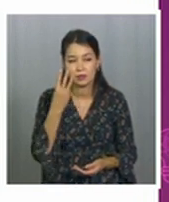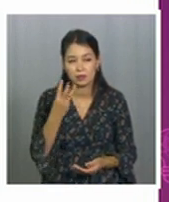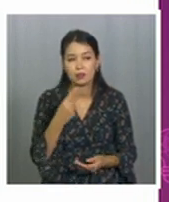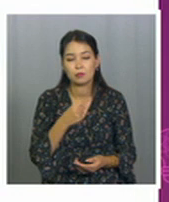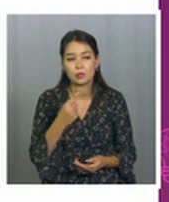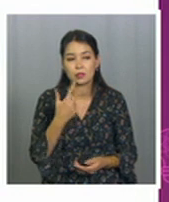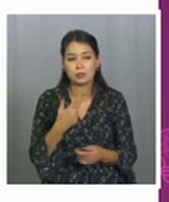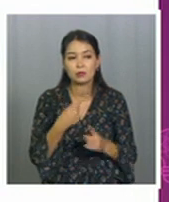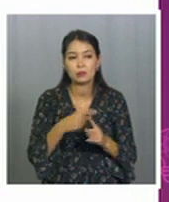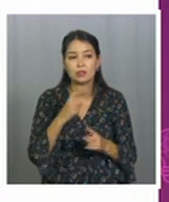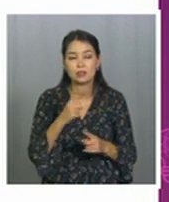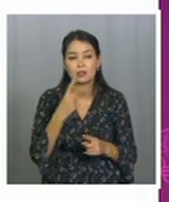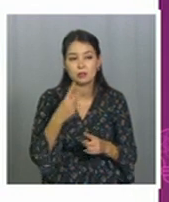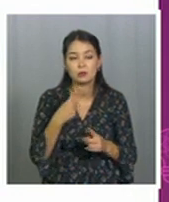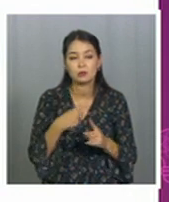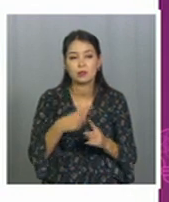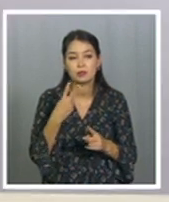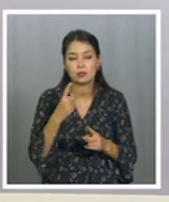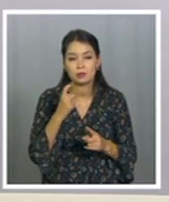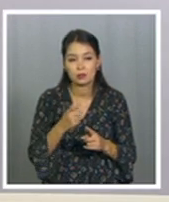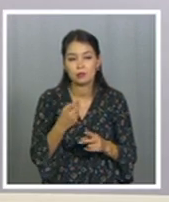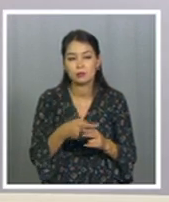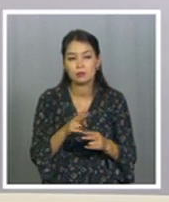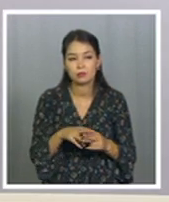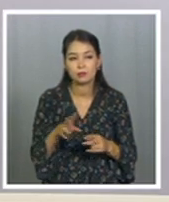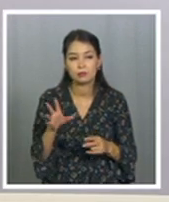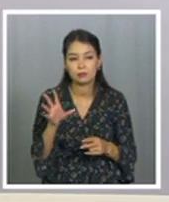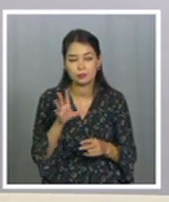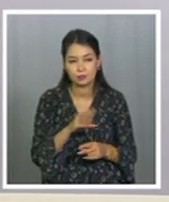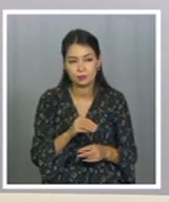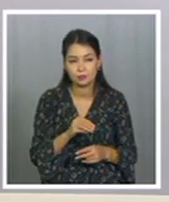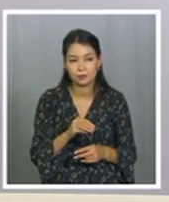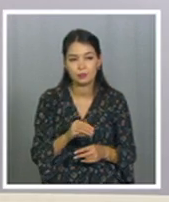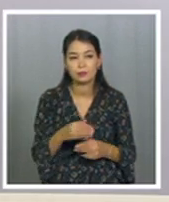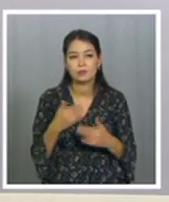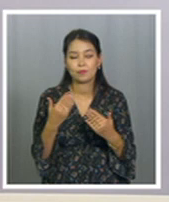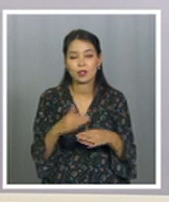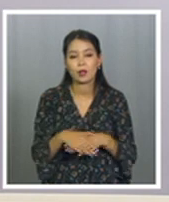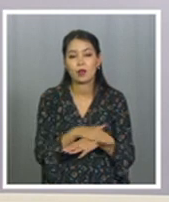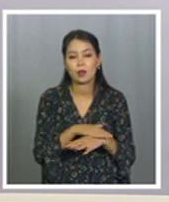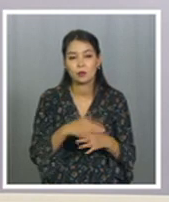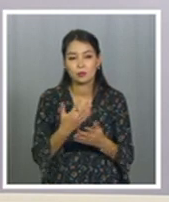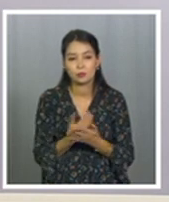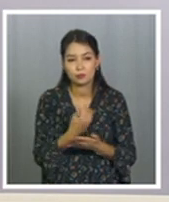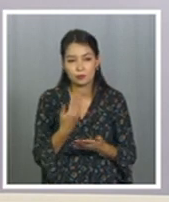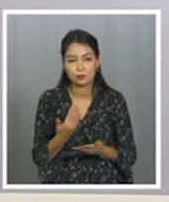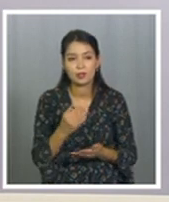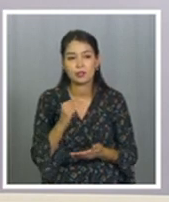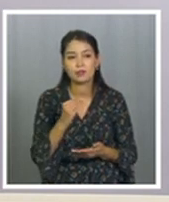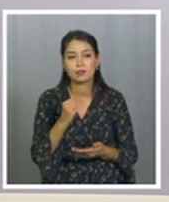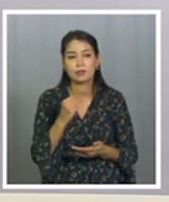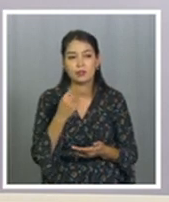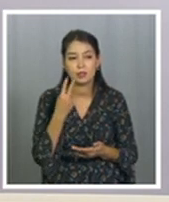x квадрат және 2-нің алғашқы функциясы 2x. Енді ауданын табу үшін f2-ден